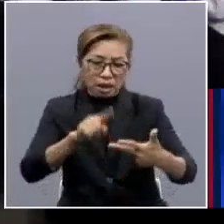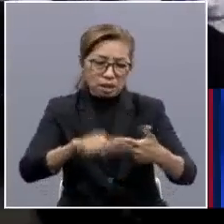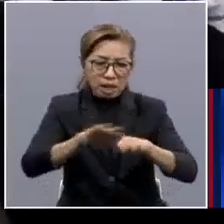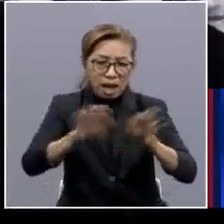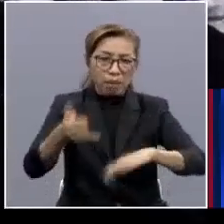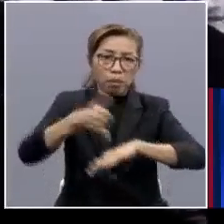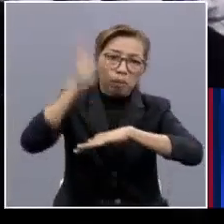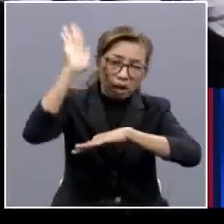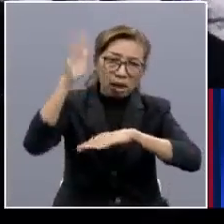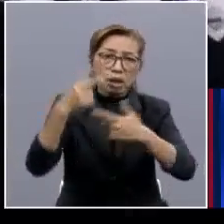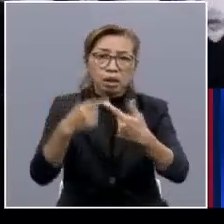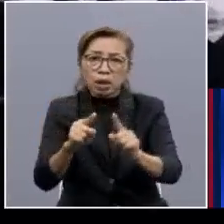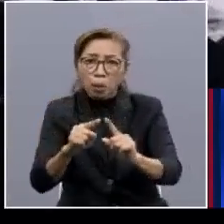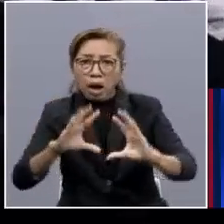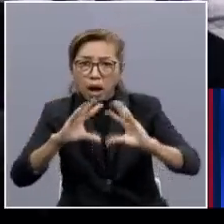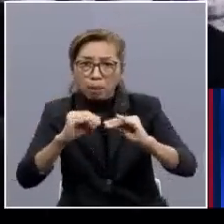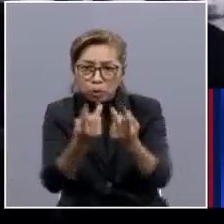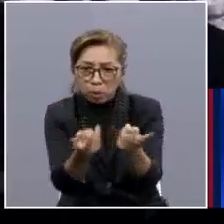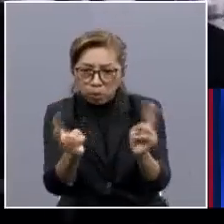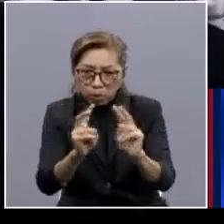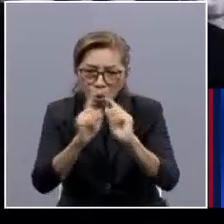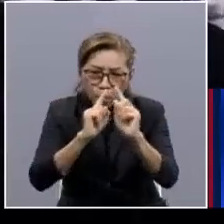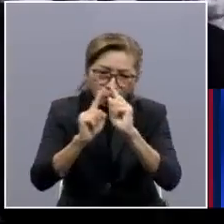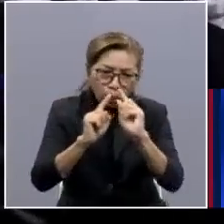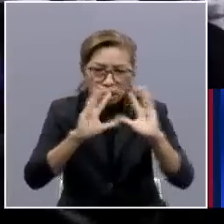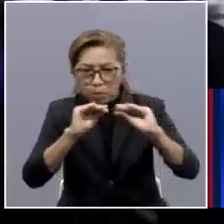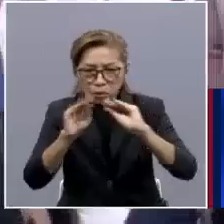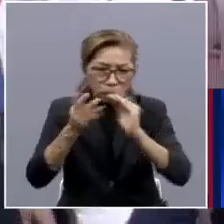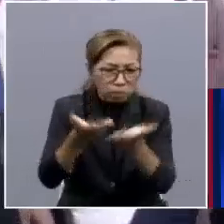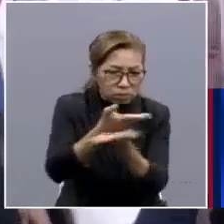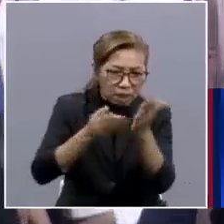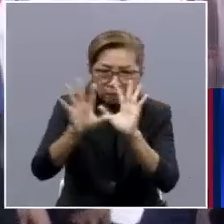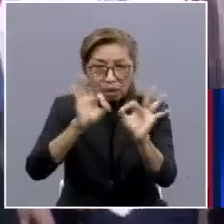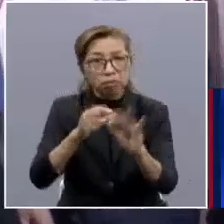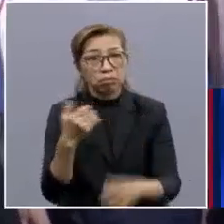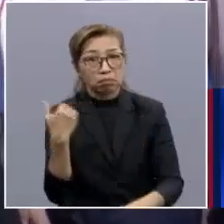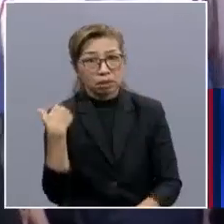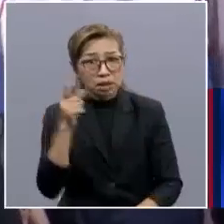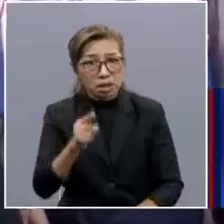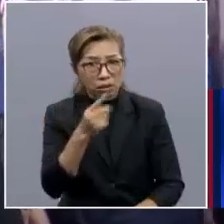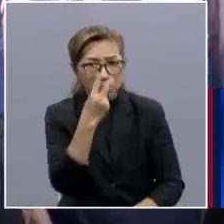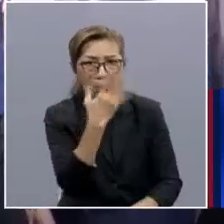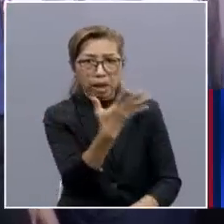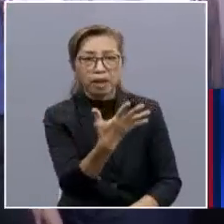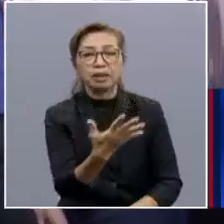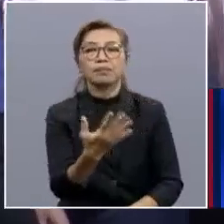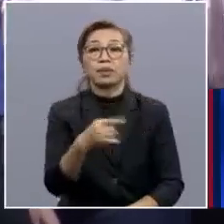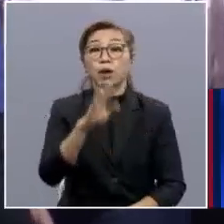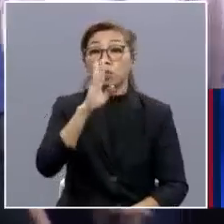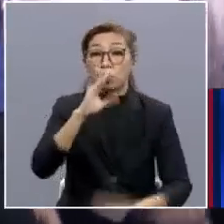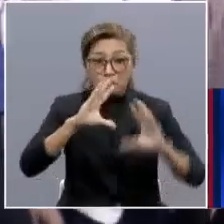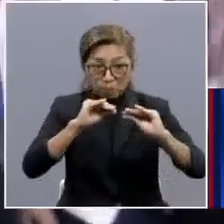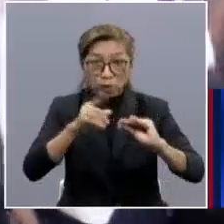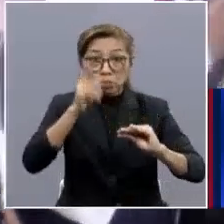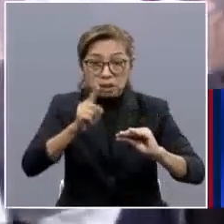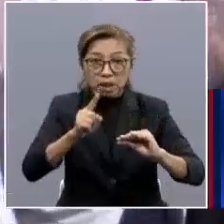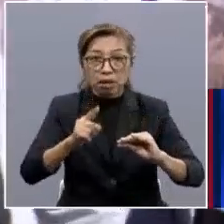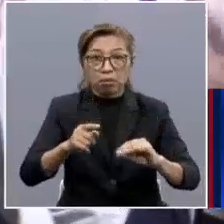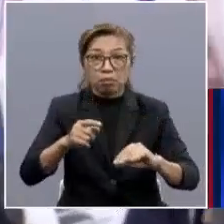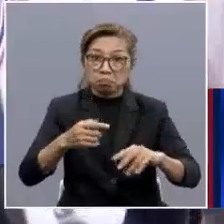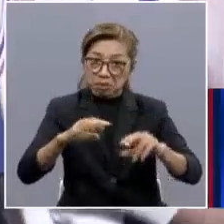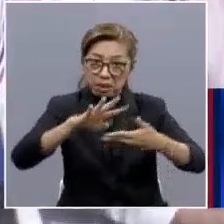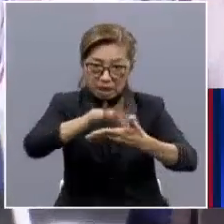าพวงประชุมกันเลยก็เลยตั้งข้อสังเกตว่ามันมีการประชุมกันจริงหรือเปล่าเนี่ยนะคะนอกจากนี้ถ้ามีการประชุมมีการลงลายมือชื่อไหม